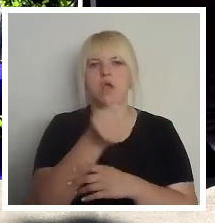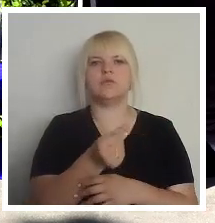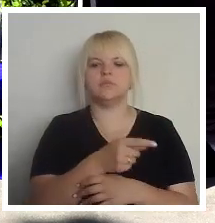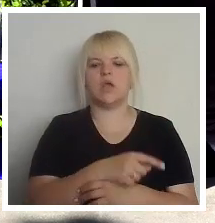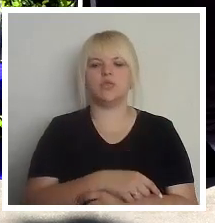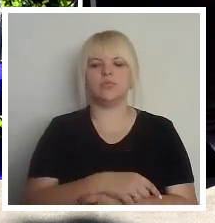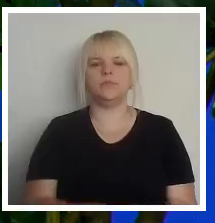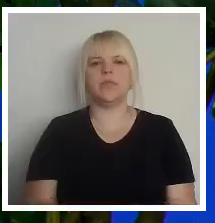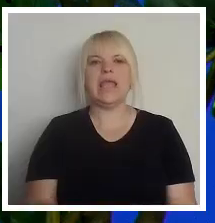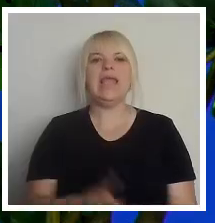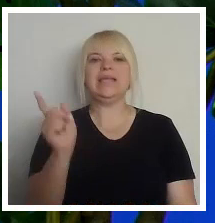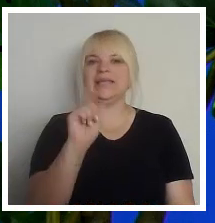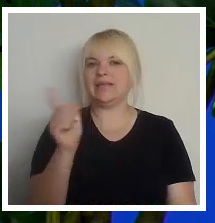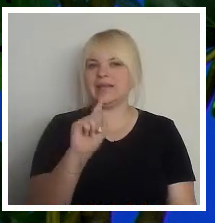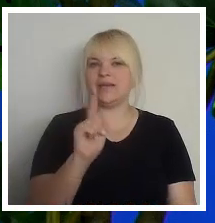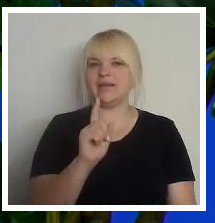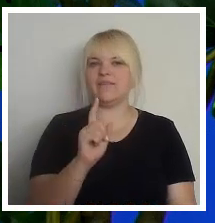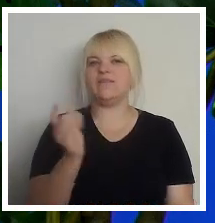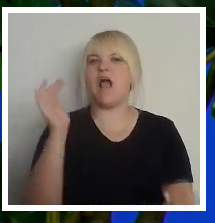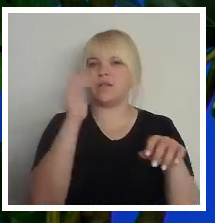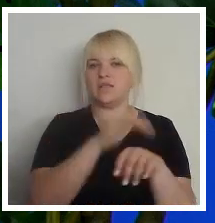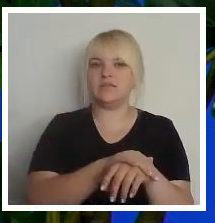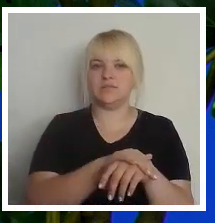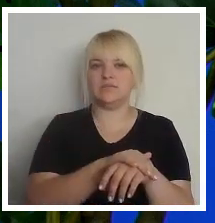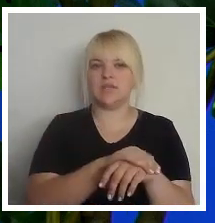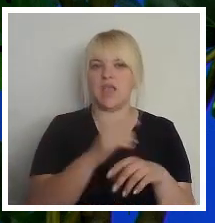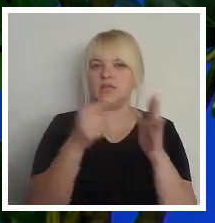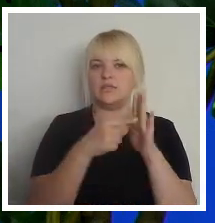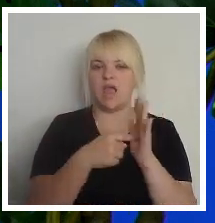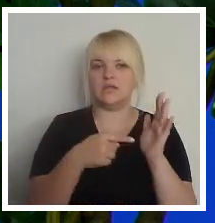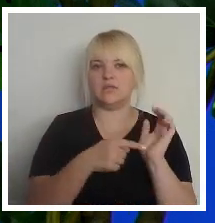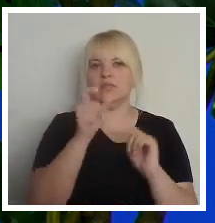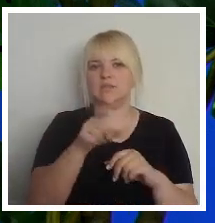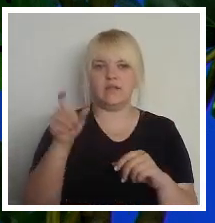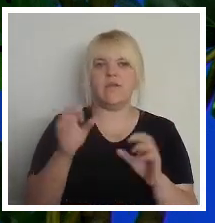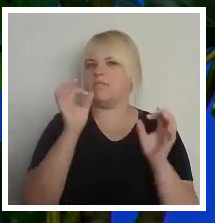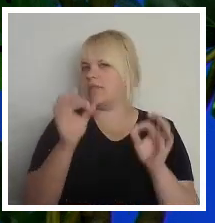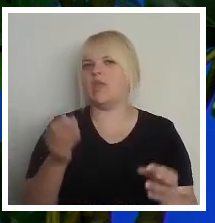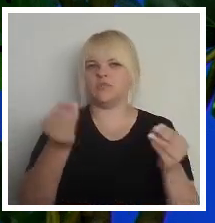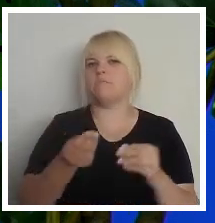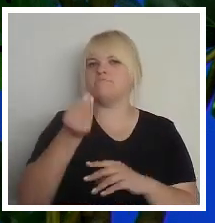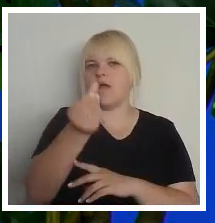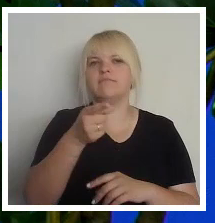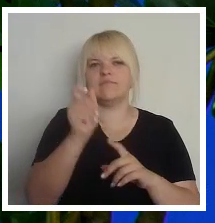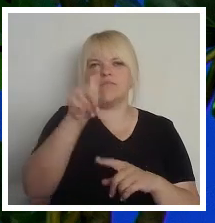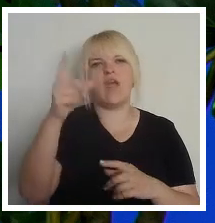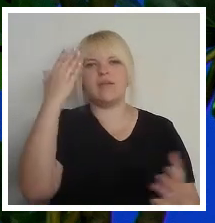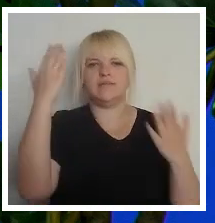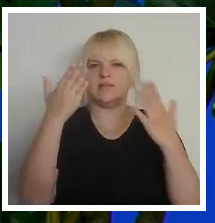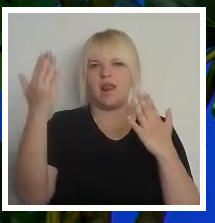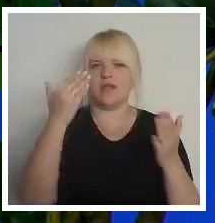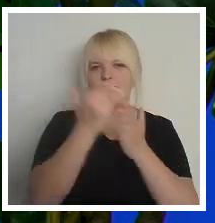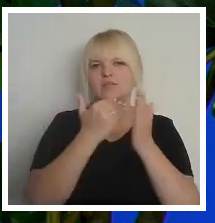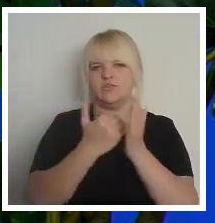ir... Ir faktiskie dati, par ko cilvēki maksā, proti tas ir vairāk izklādējuši raksturus